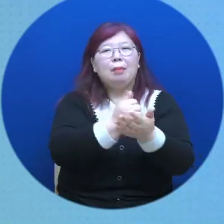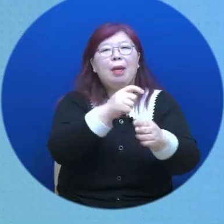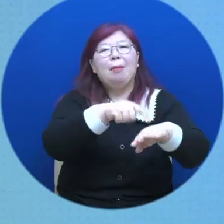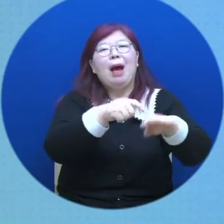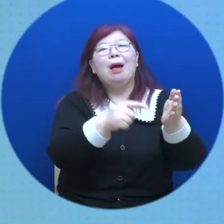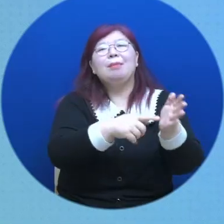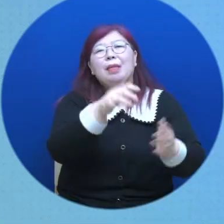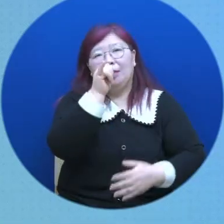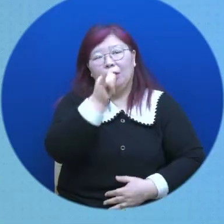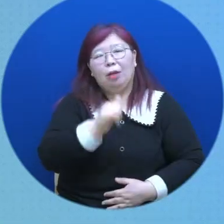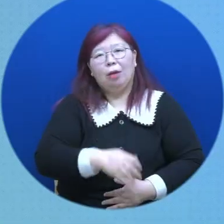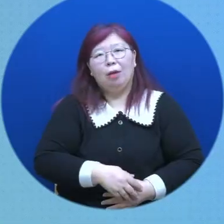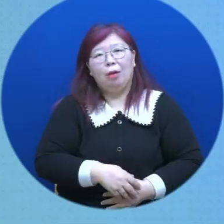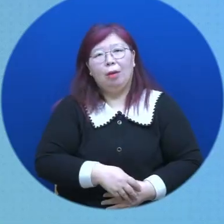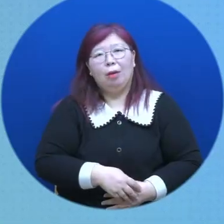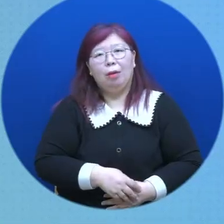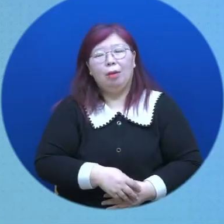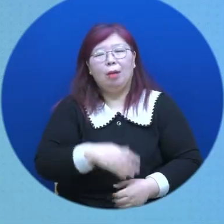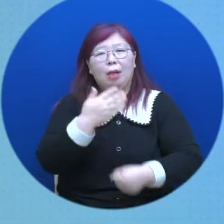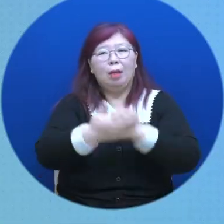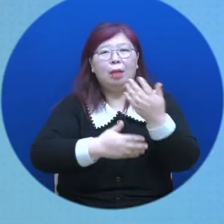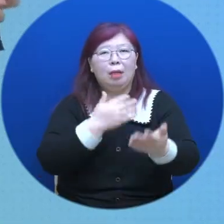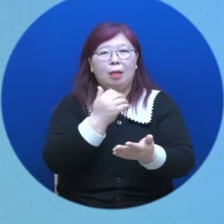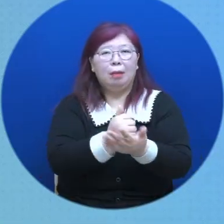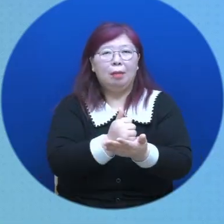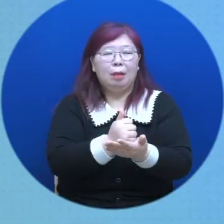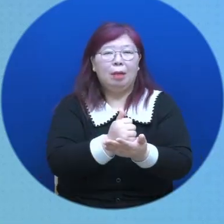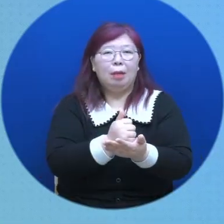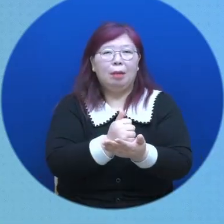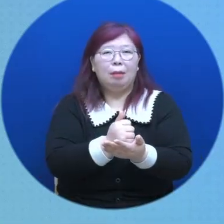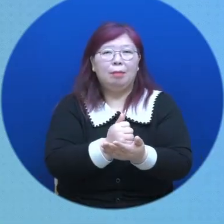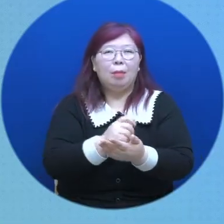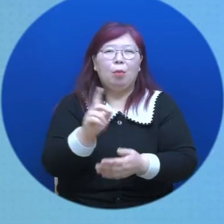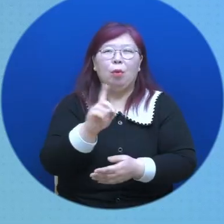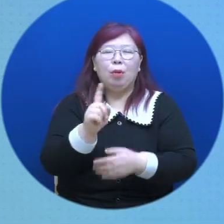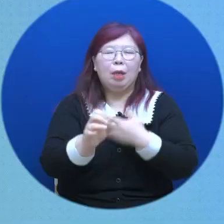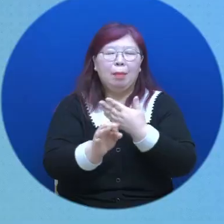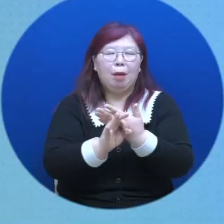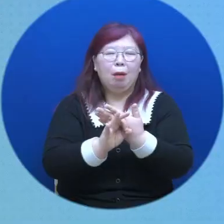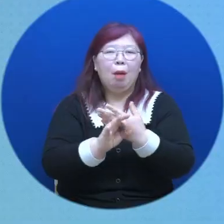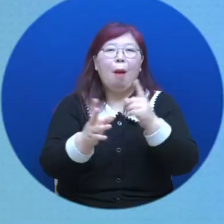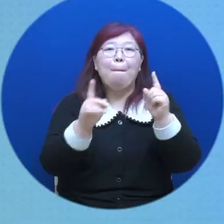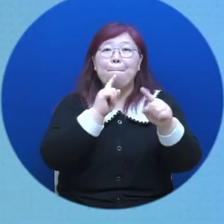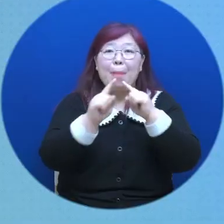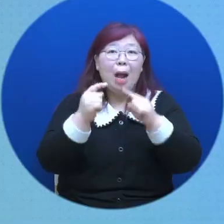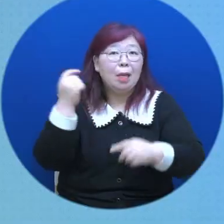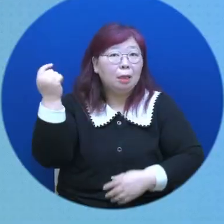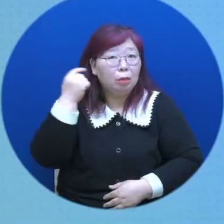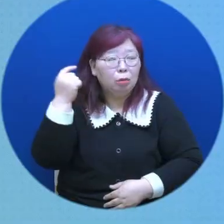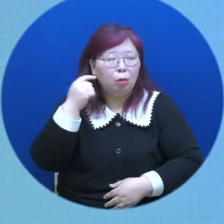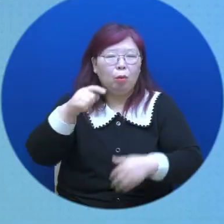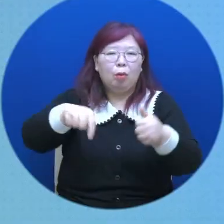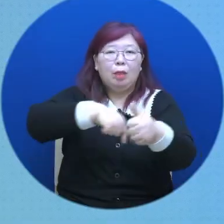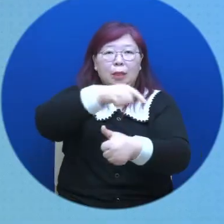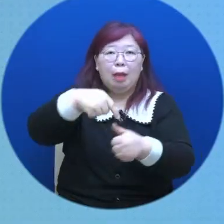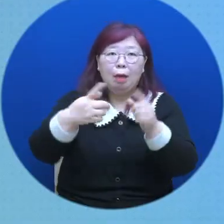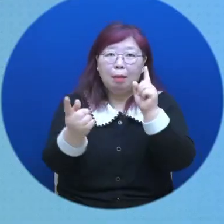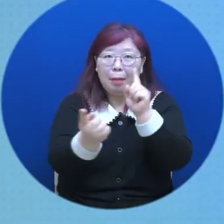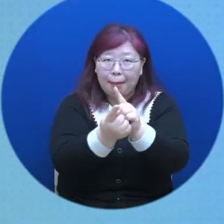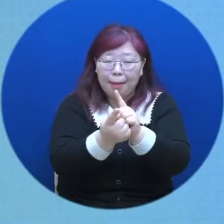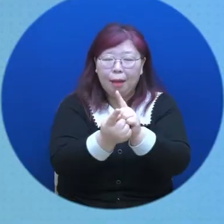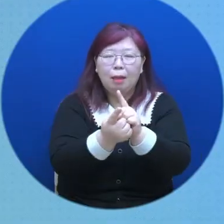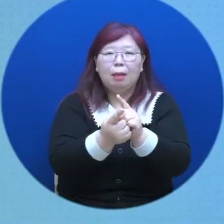있습니다. 말을 듣습니다. 어떤 일들을 만납니다. 그런데 어떤 말을 듣거나